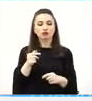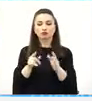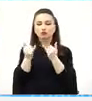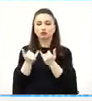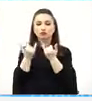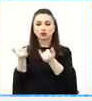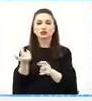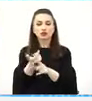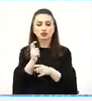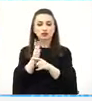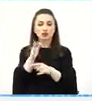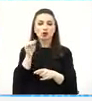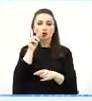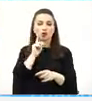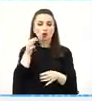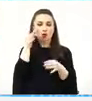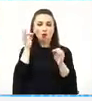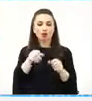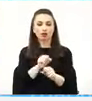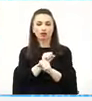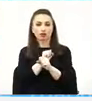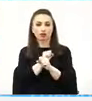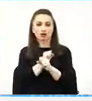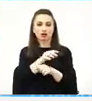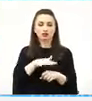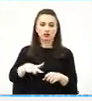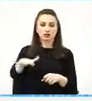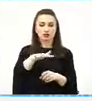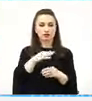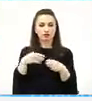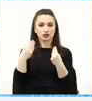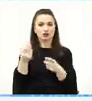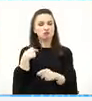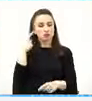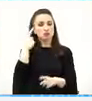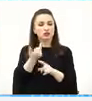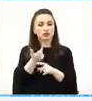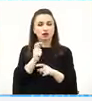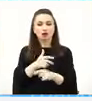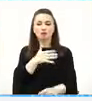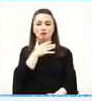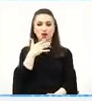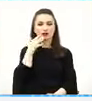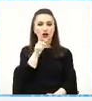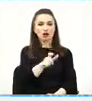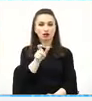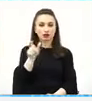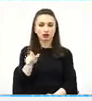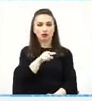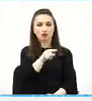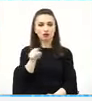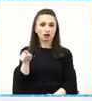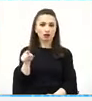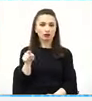შეგიქმნით ძალიან კომფორტულ დასასვენებელ სივრცეს. ვფიქრობ, ძალიან ბევრი ადამიანი